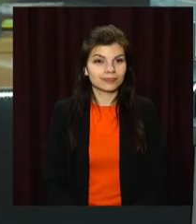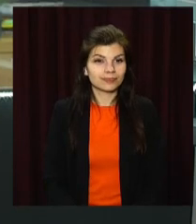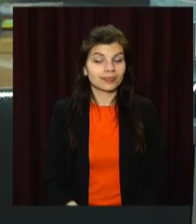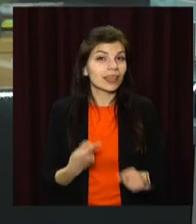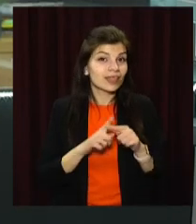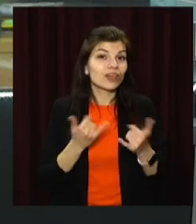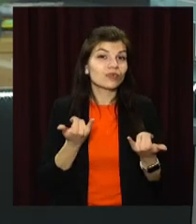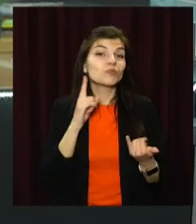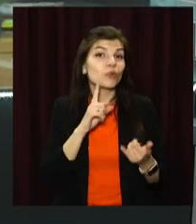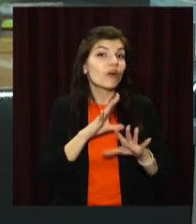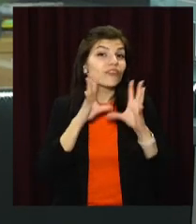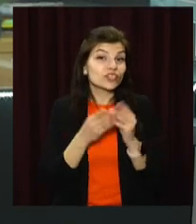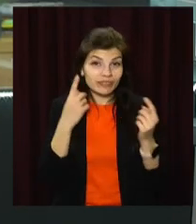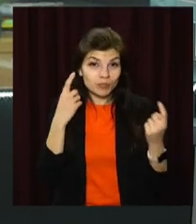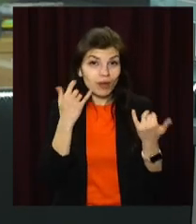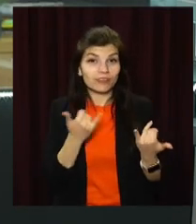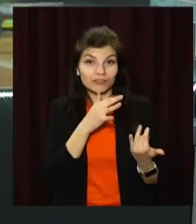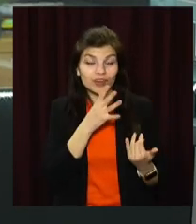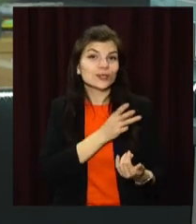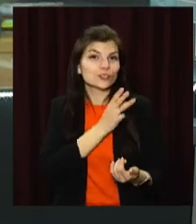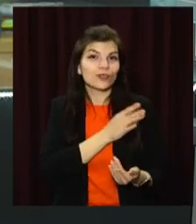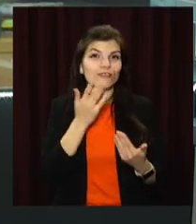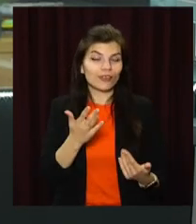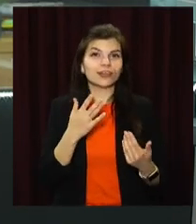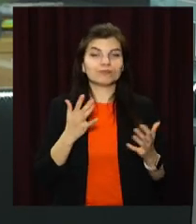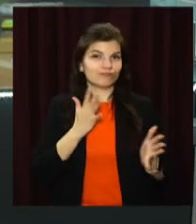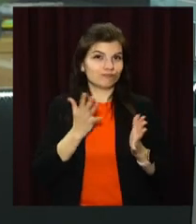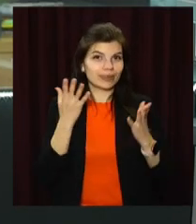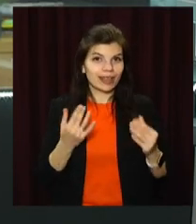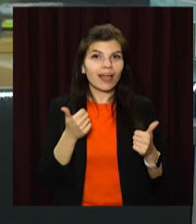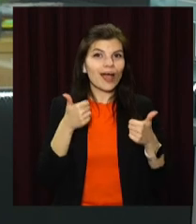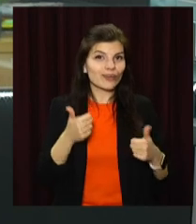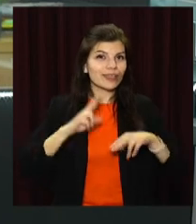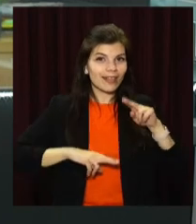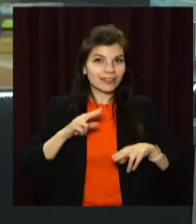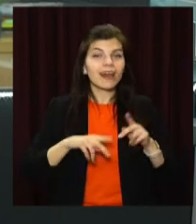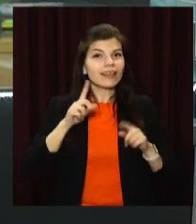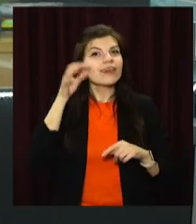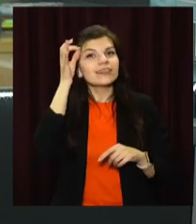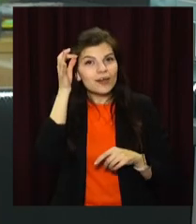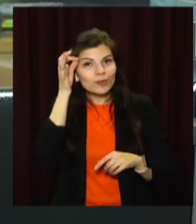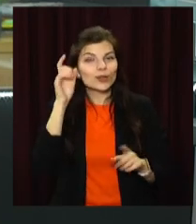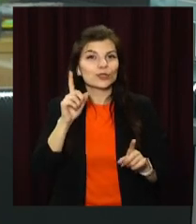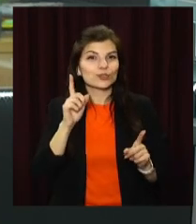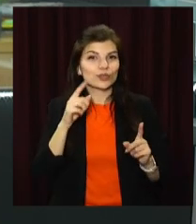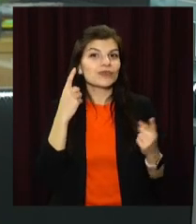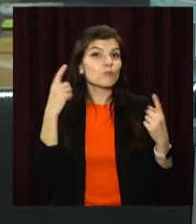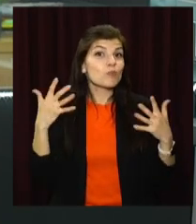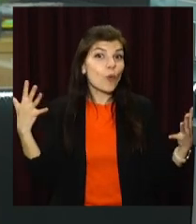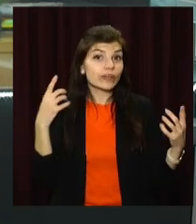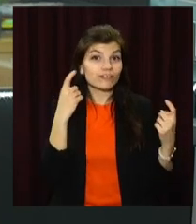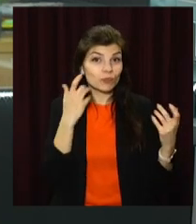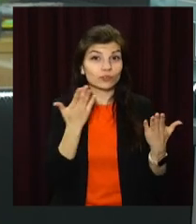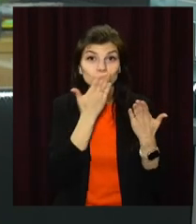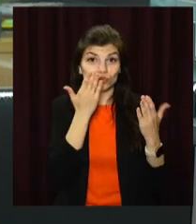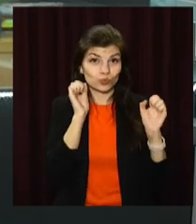Це поки вся інформація на цю годину. Бажаю вам бадьорого дня та гарного настрою. Традиційно нагадую, що більше інформації ви зможете